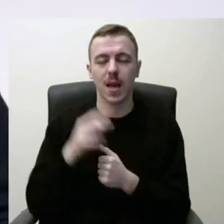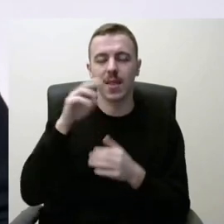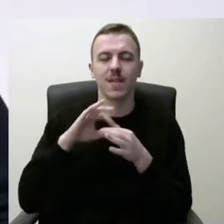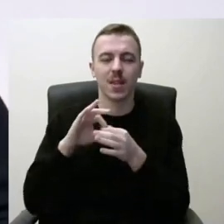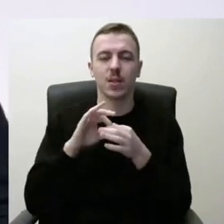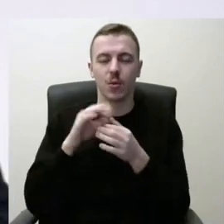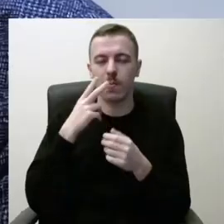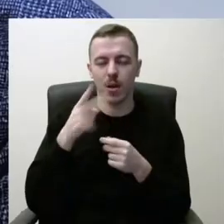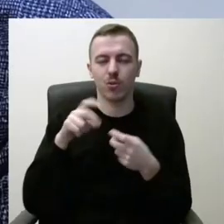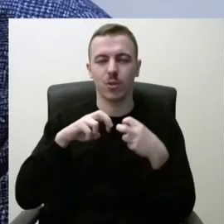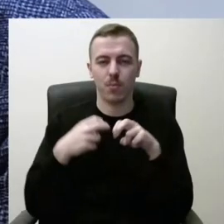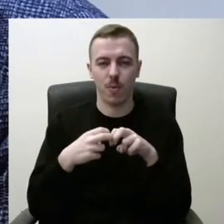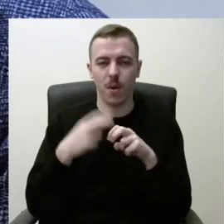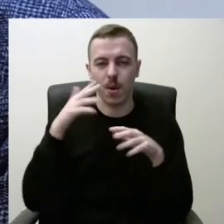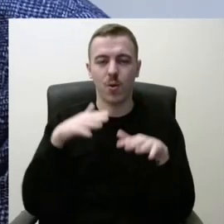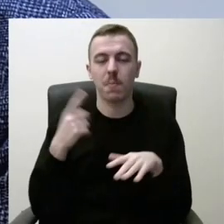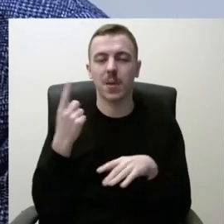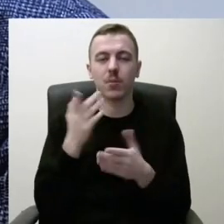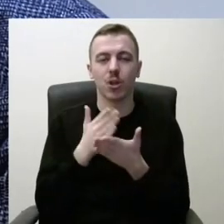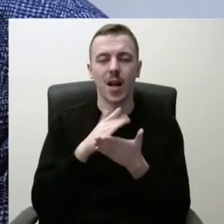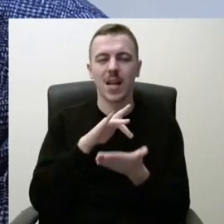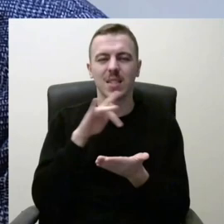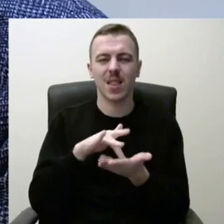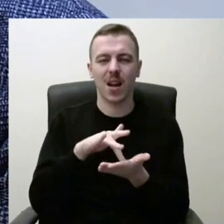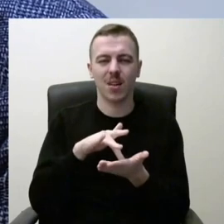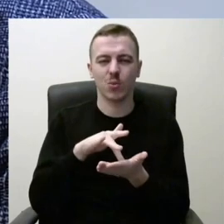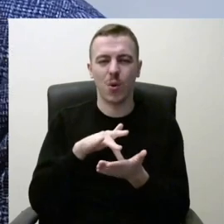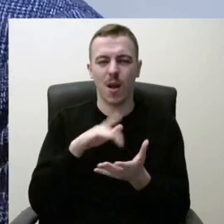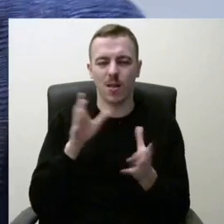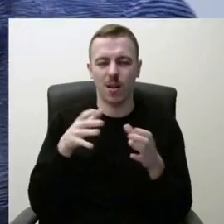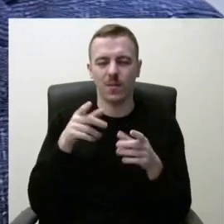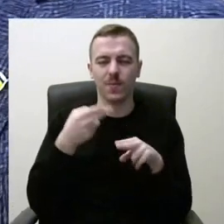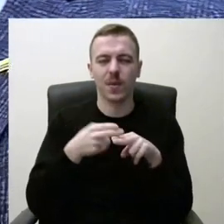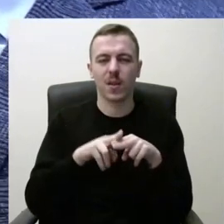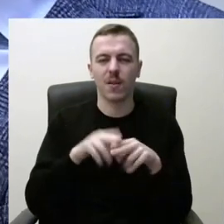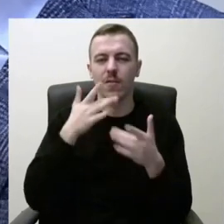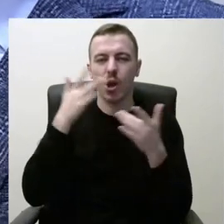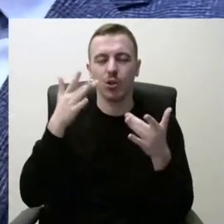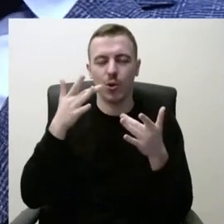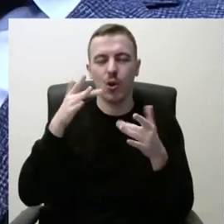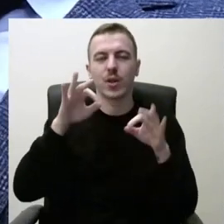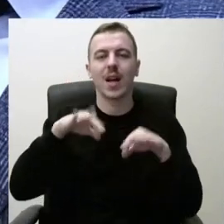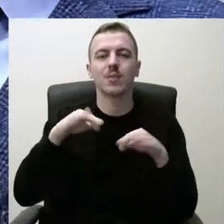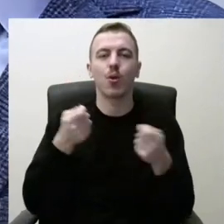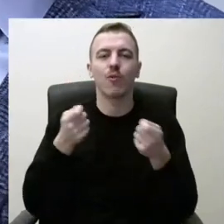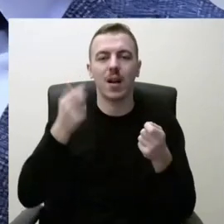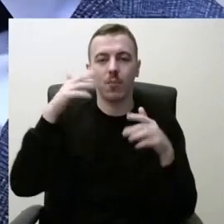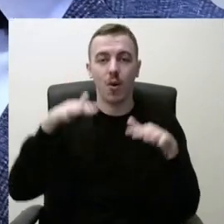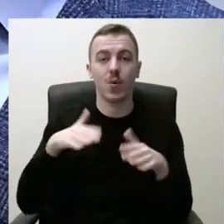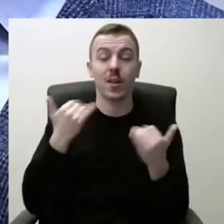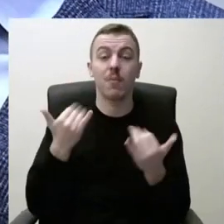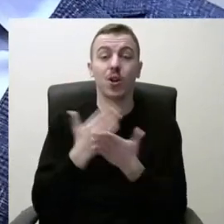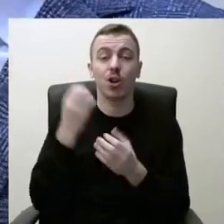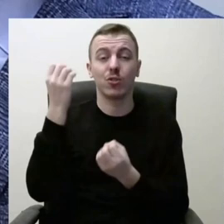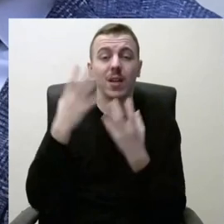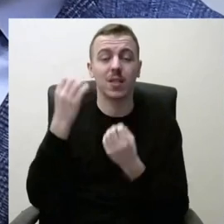transporto problemas Kaune. Pirma, tai yra centralizuotas viešojo transporto apskritai eismo valdymas Kaune. Nors dabar šviesoforai yra